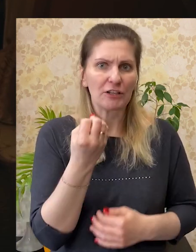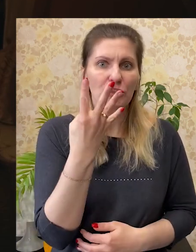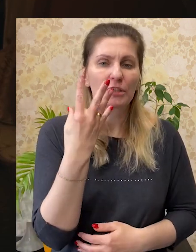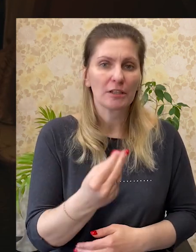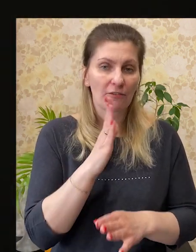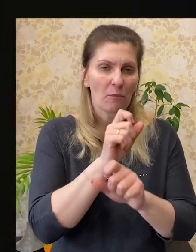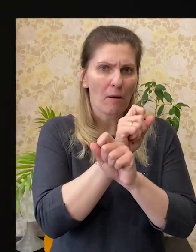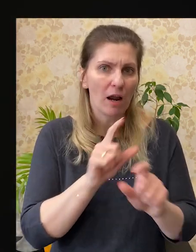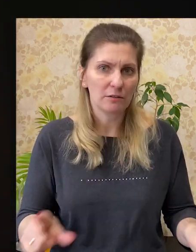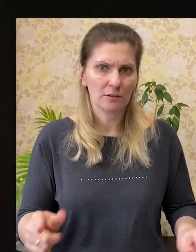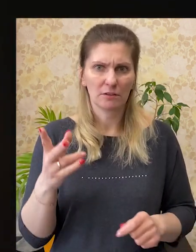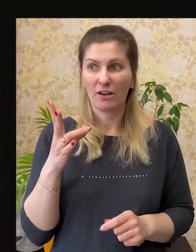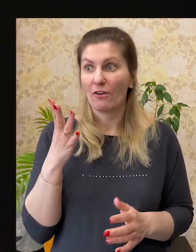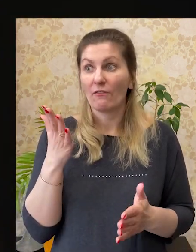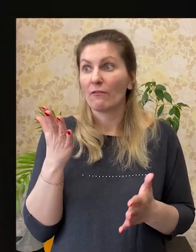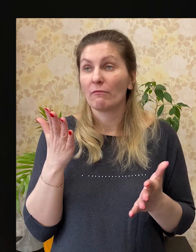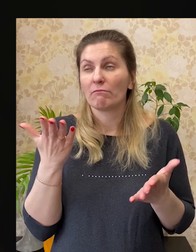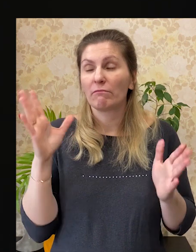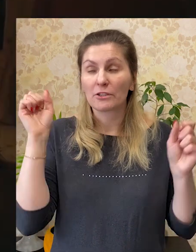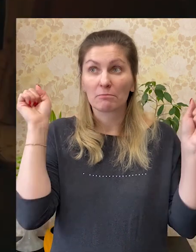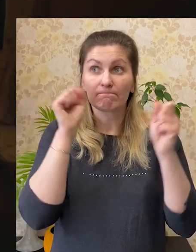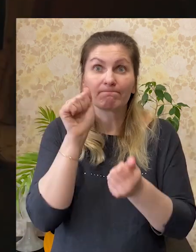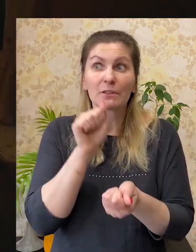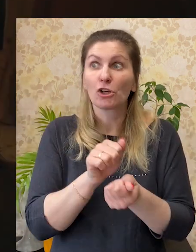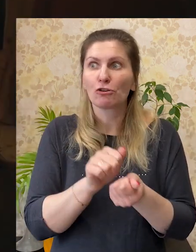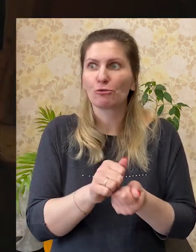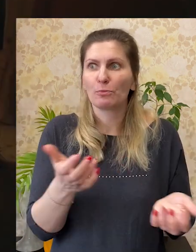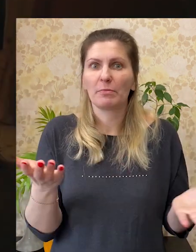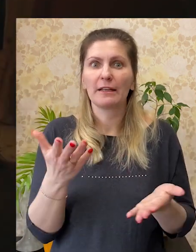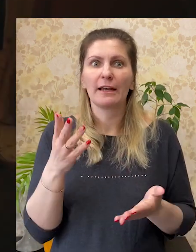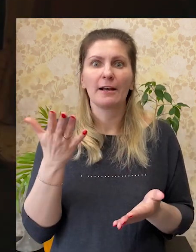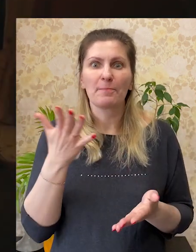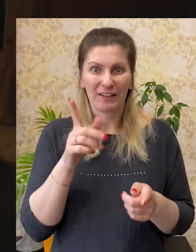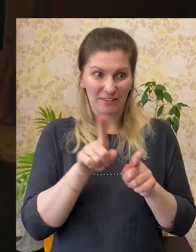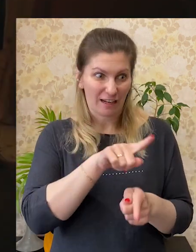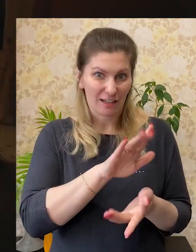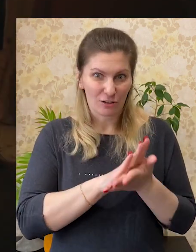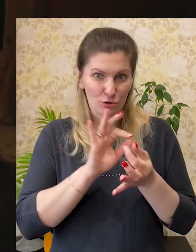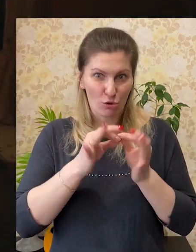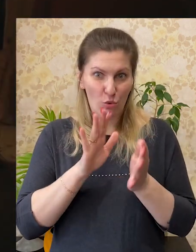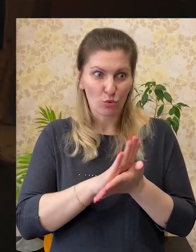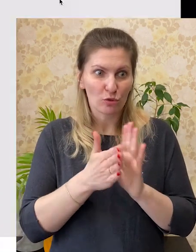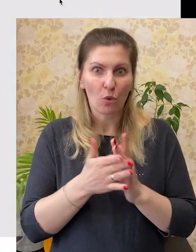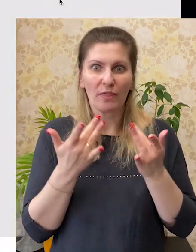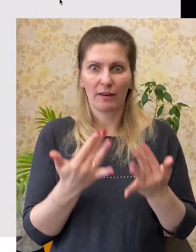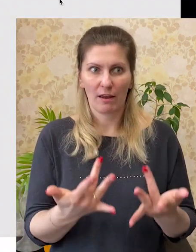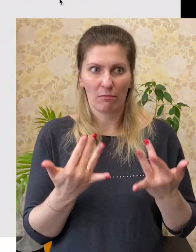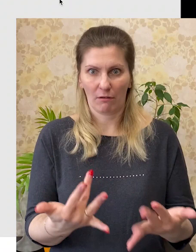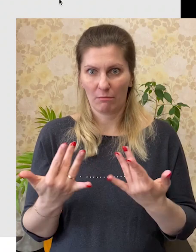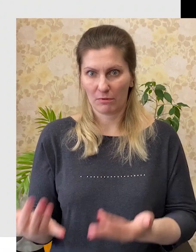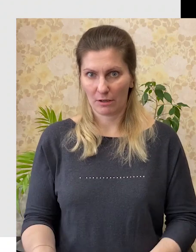сюда класть. Какие-то вообще такие совершенно неадекватные в сложившихся условиях, да, выдвигают ряд